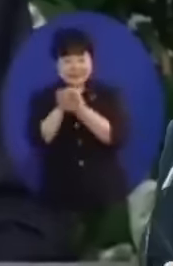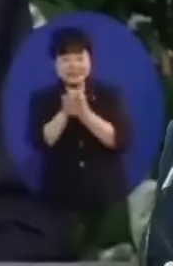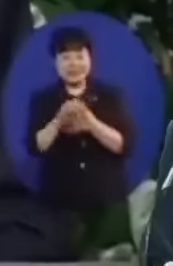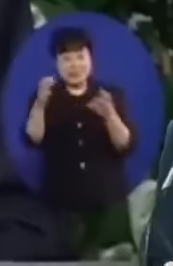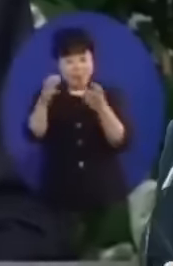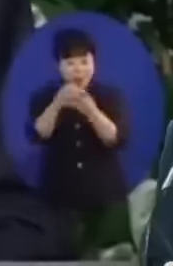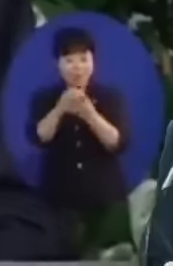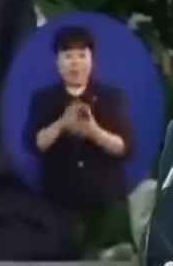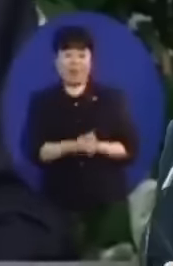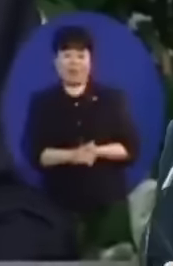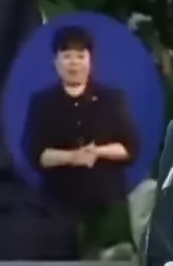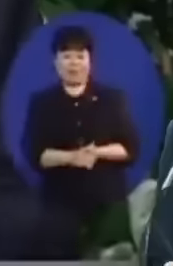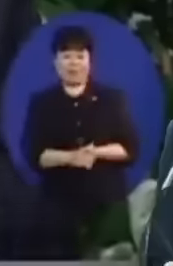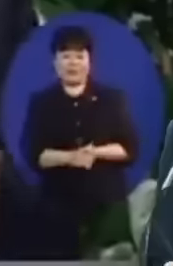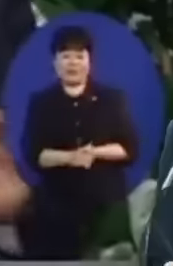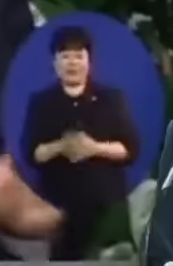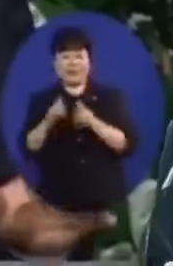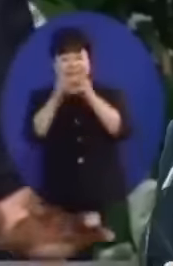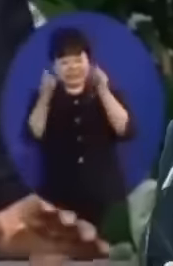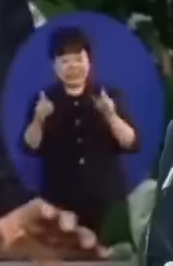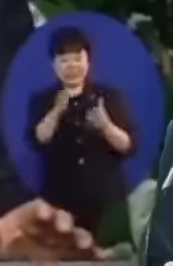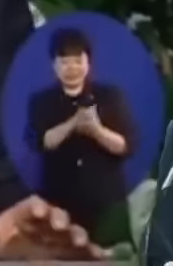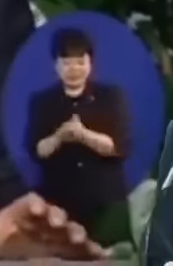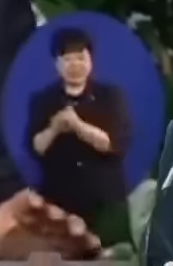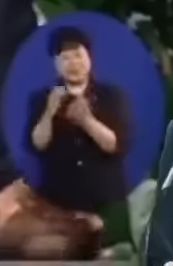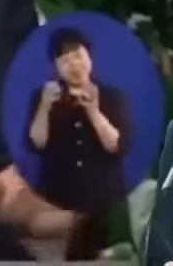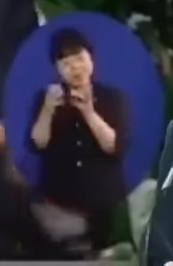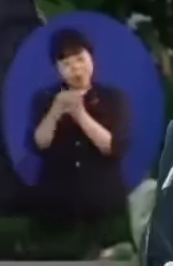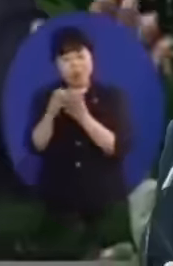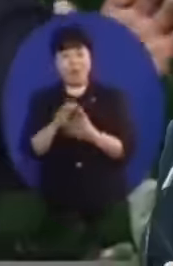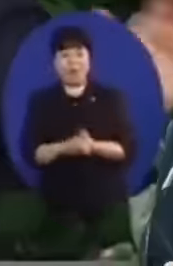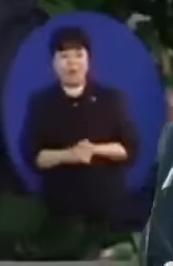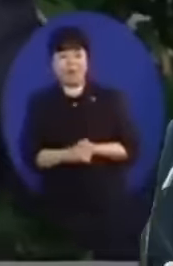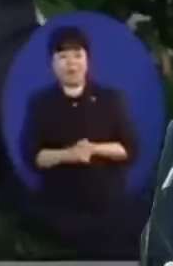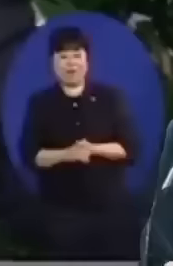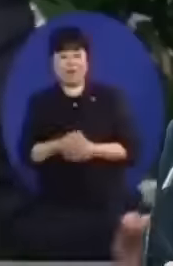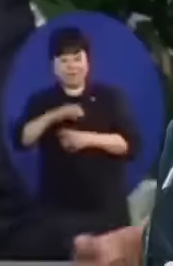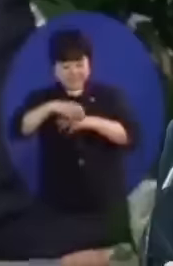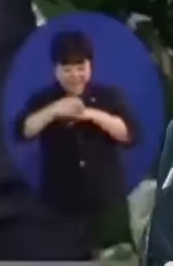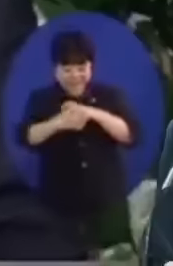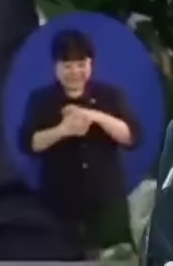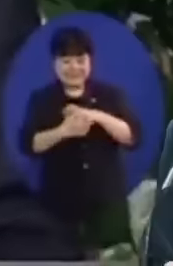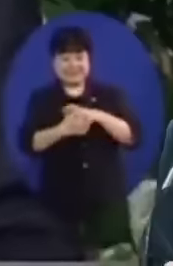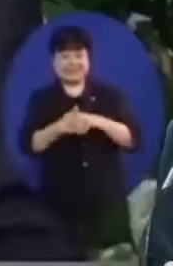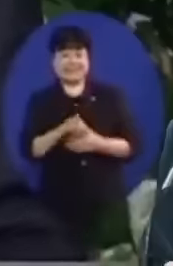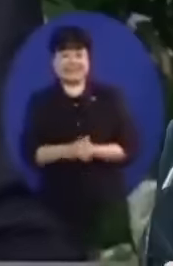모이게 되고 사회 친구들이 모이게 되면 세계는